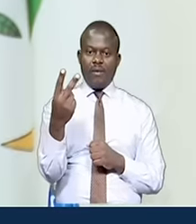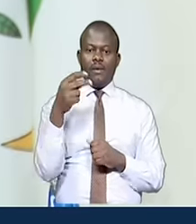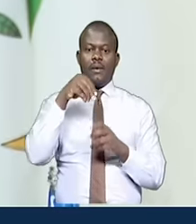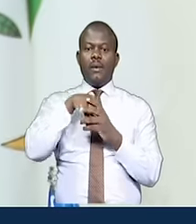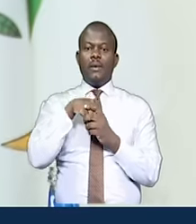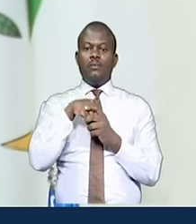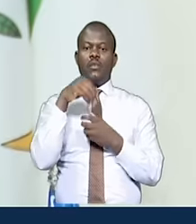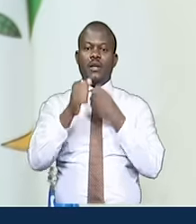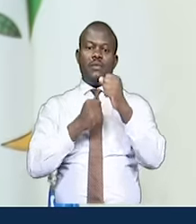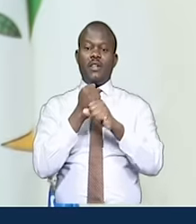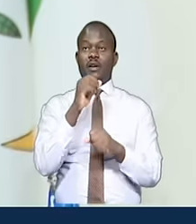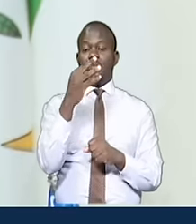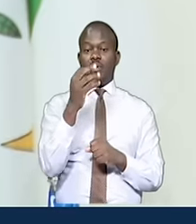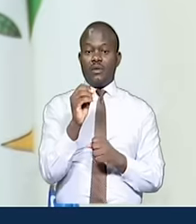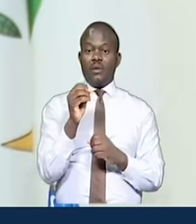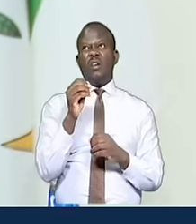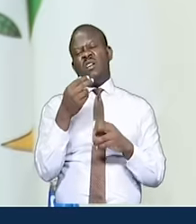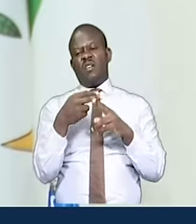muri myaka 30 na muri